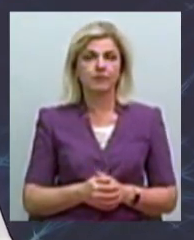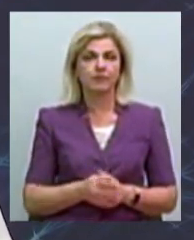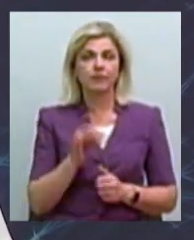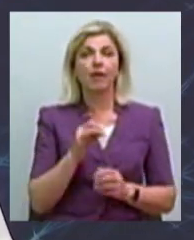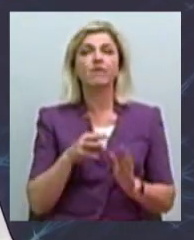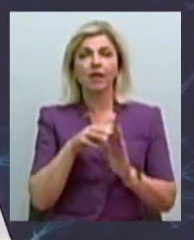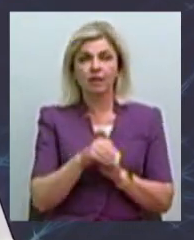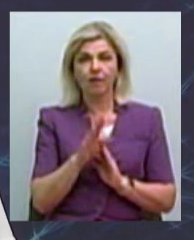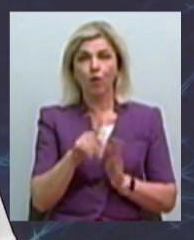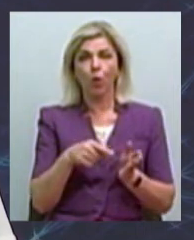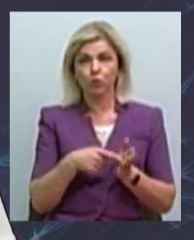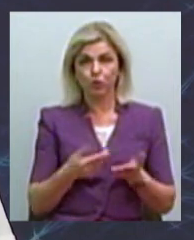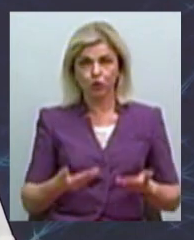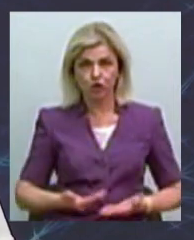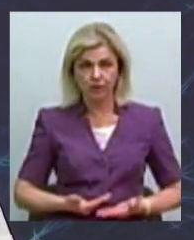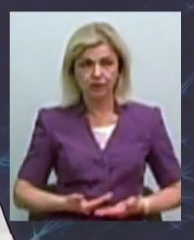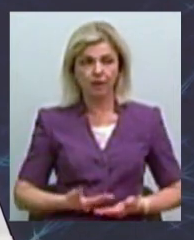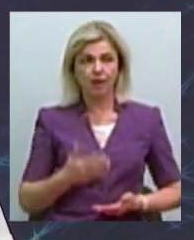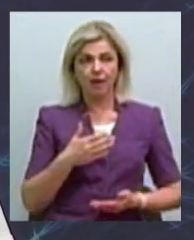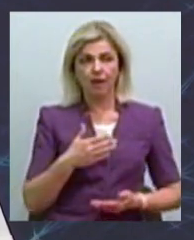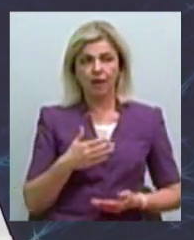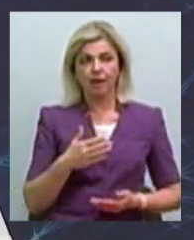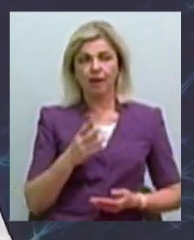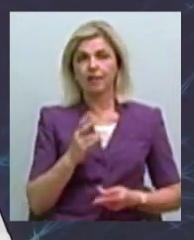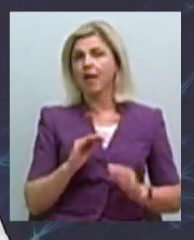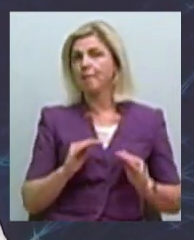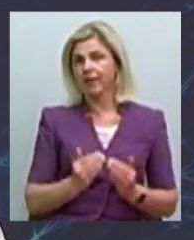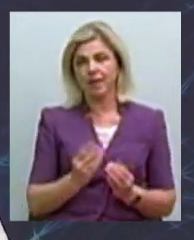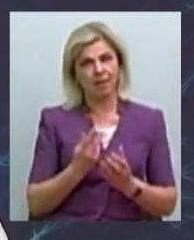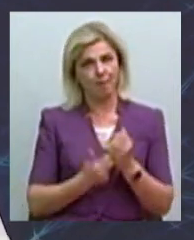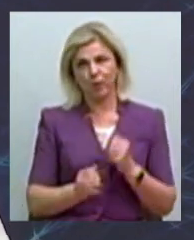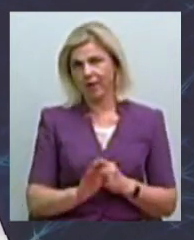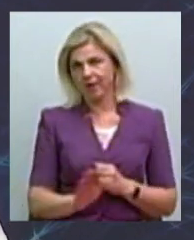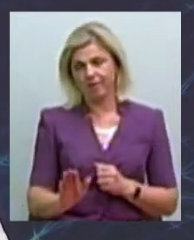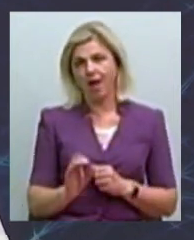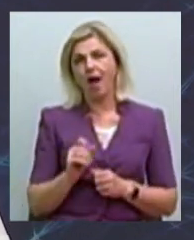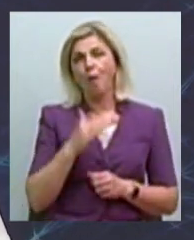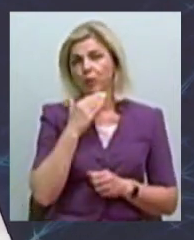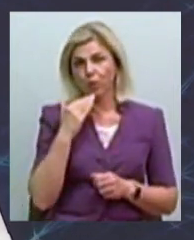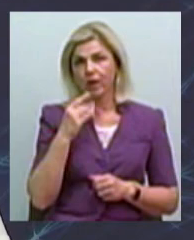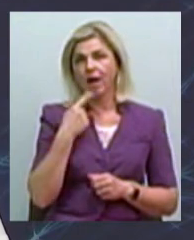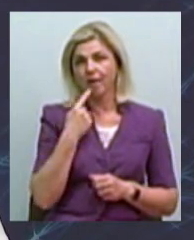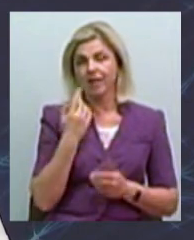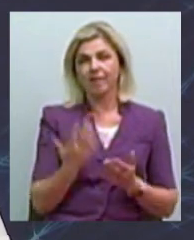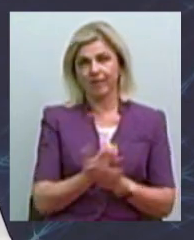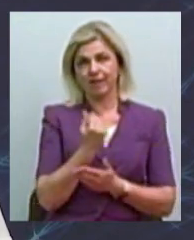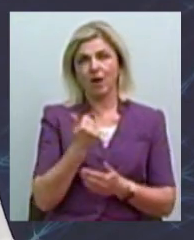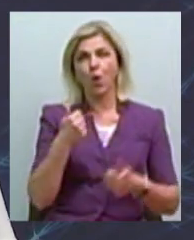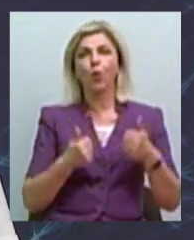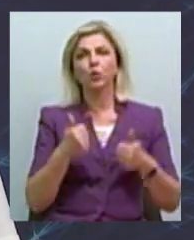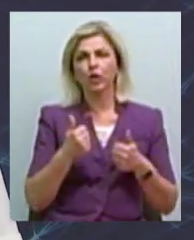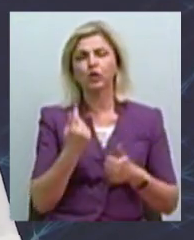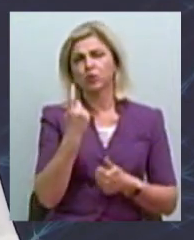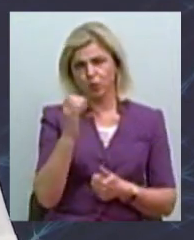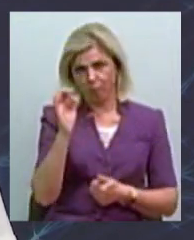в городскую жизнь, наш как минимум не проигрывает, а многие говорят, что даже выигрывает. Конкурирует 100%.